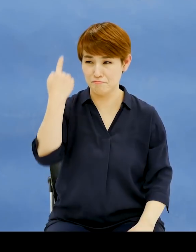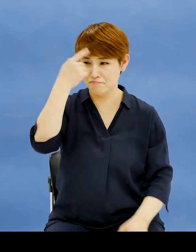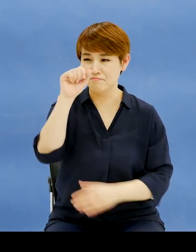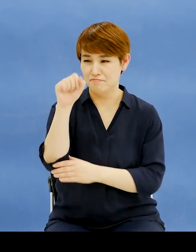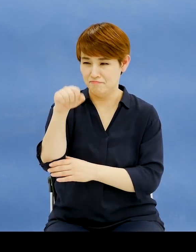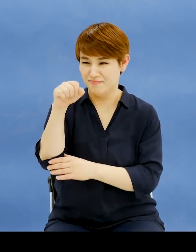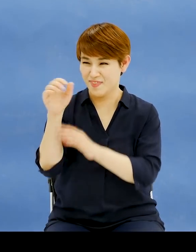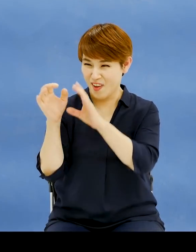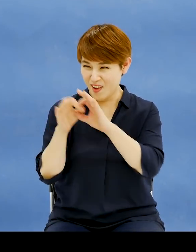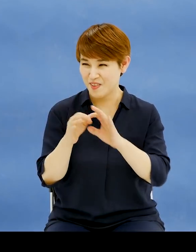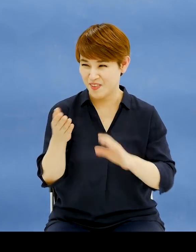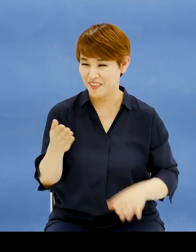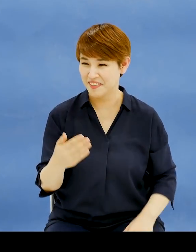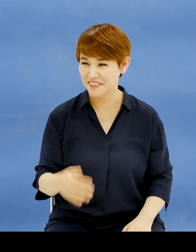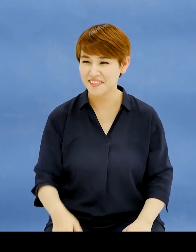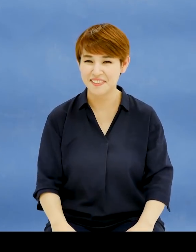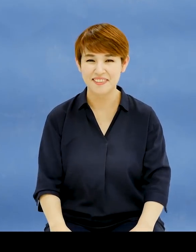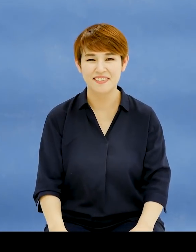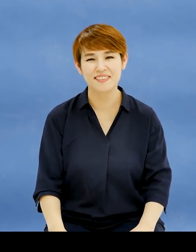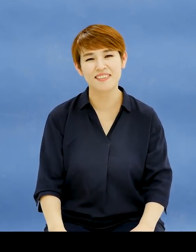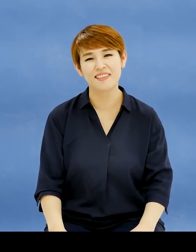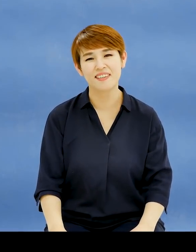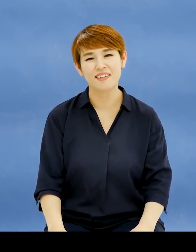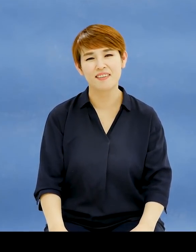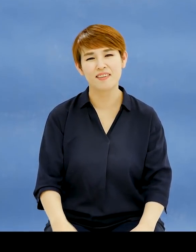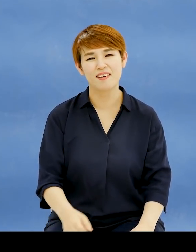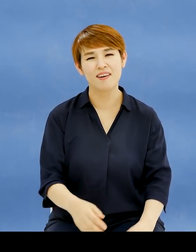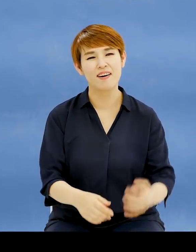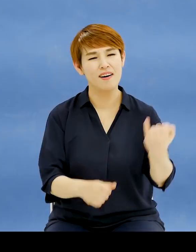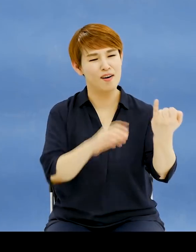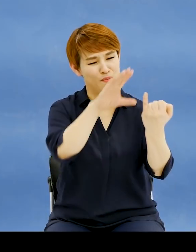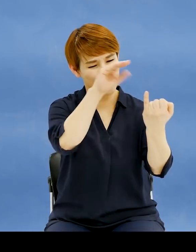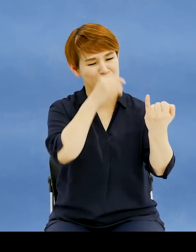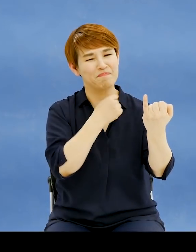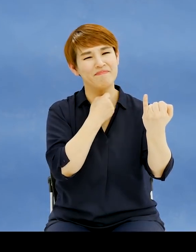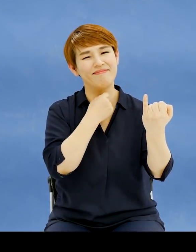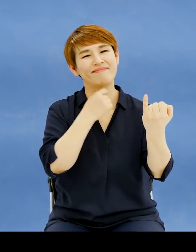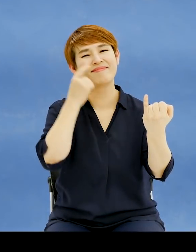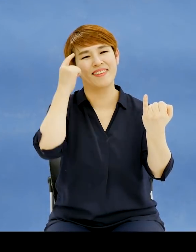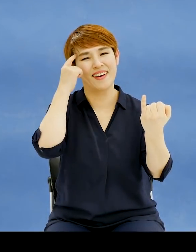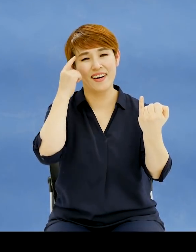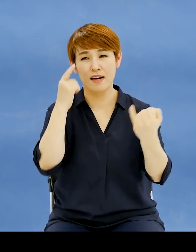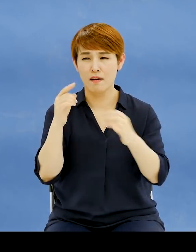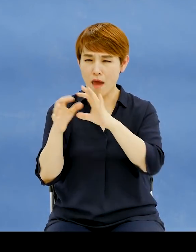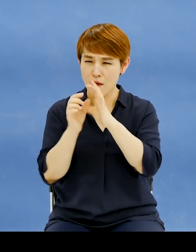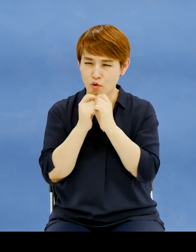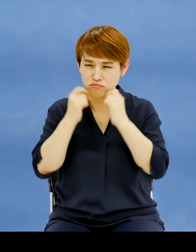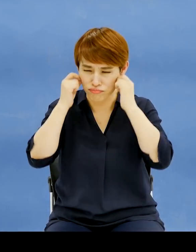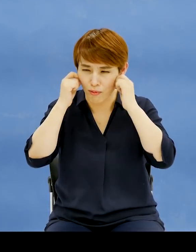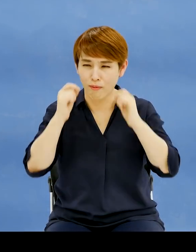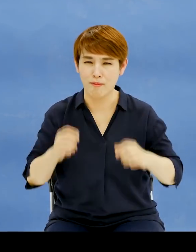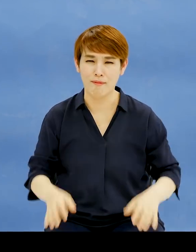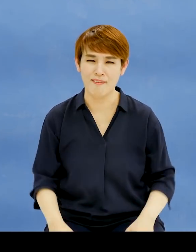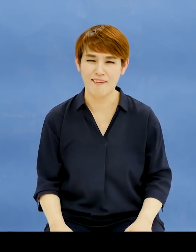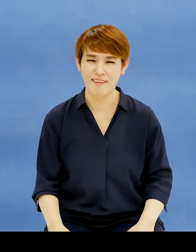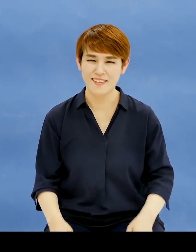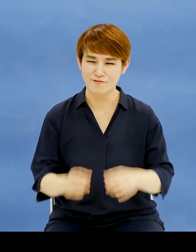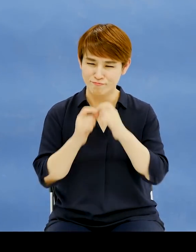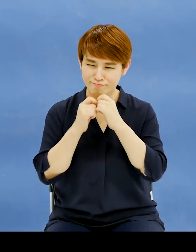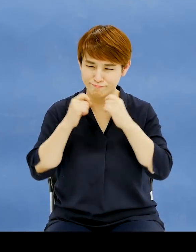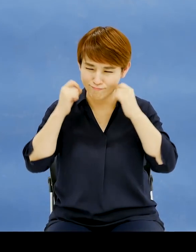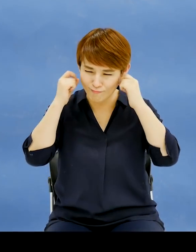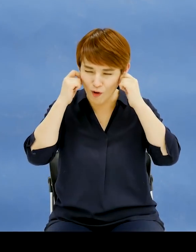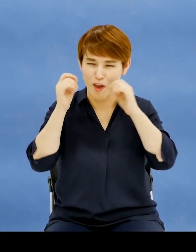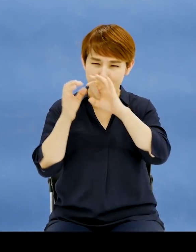우리 연일 계속 고개를 이러는데 어떤 너무 은혜를 받으셨어요? 너무 본받고 싶다는 마음이 그죠? 너무너무 많이 계속 웃으시잖아요,